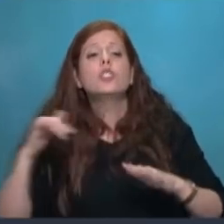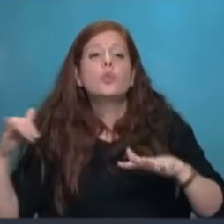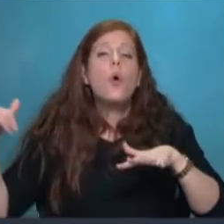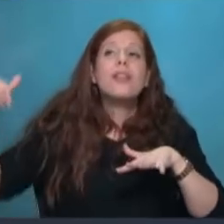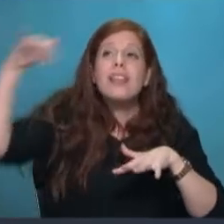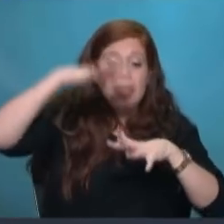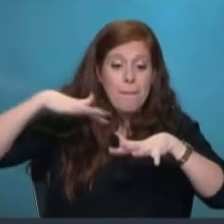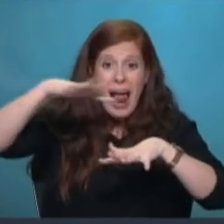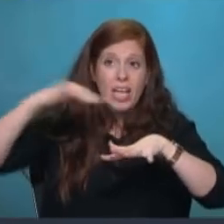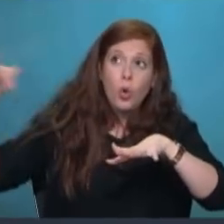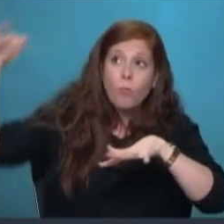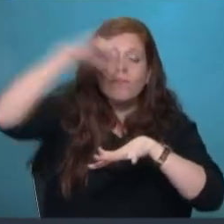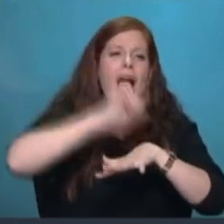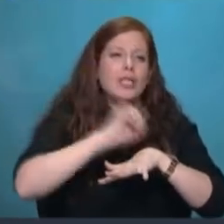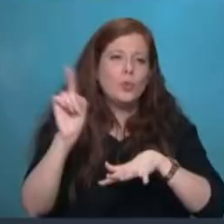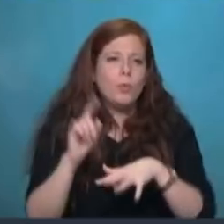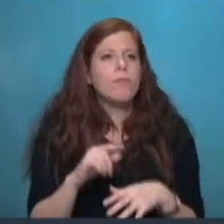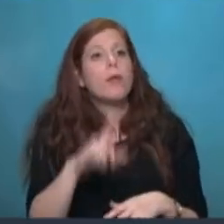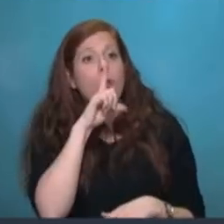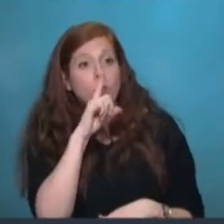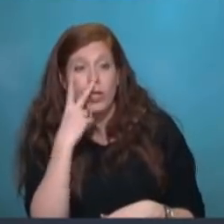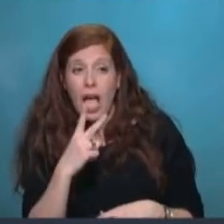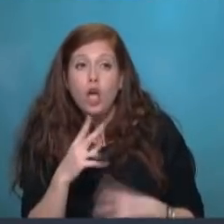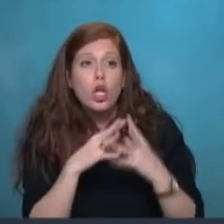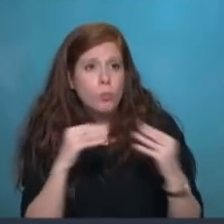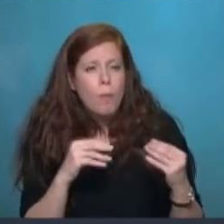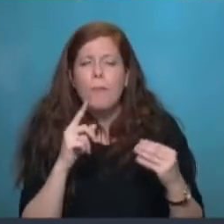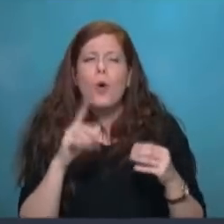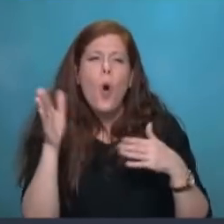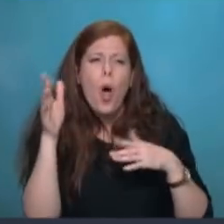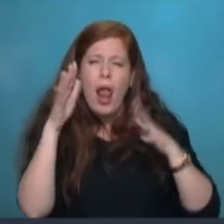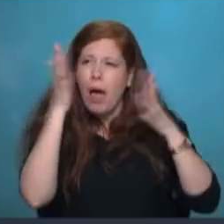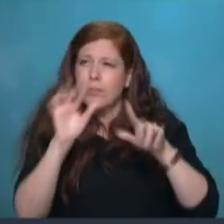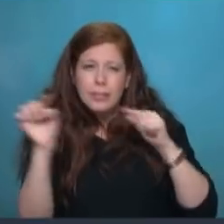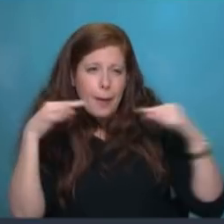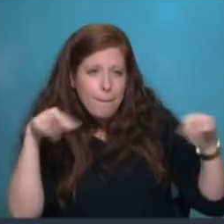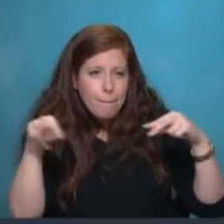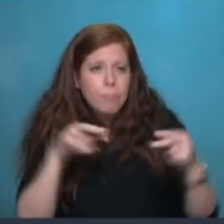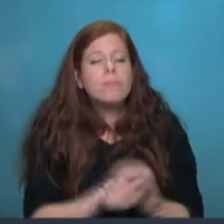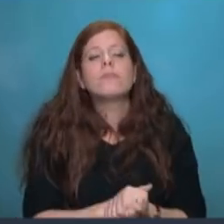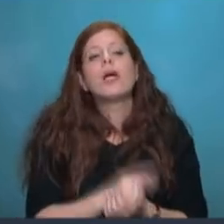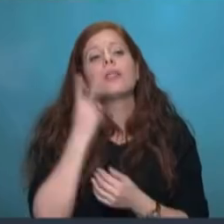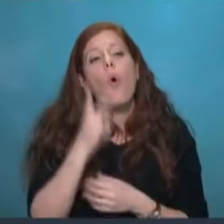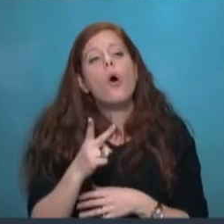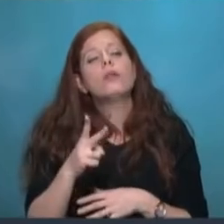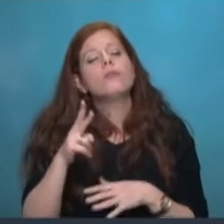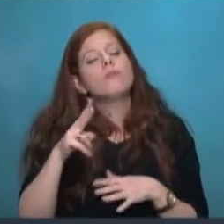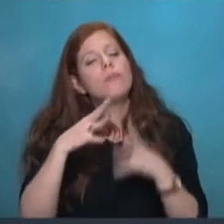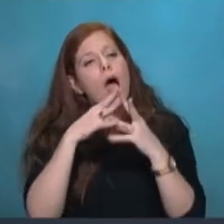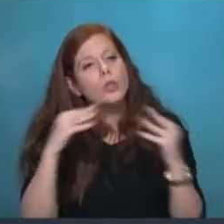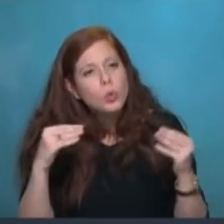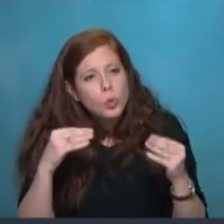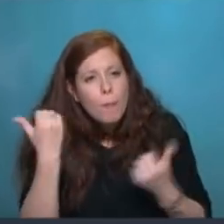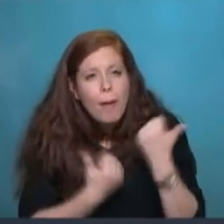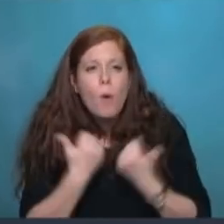Bowl Sunday, if we're in here, we're looking at live feeds on each of these monitors from different aircraft in the sky. We consider this Super Bowl to be a national security special